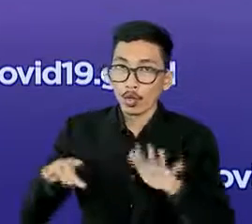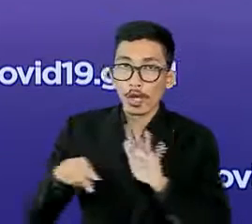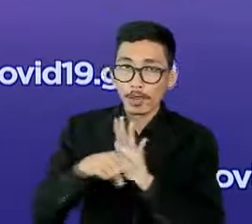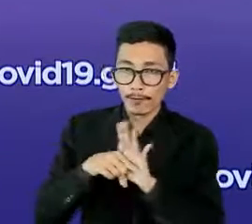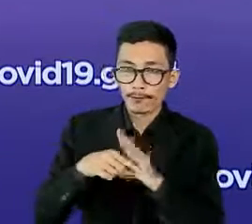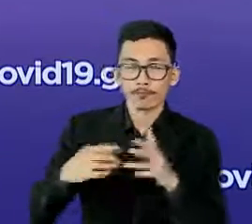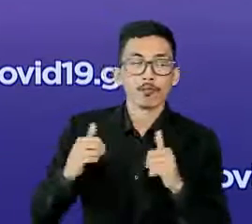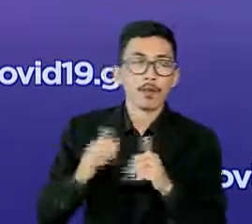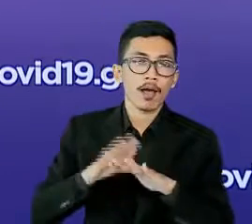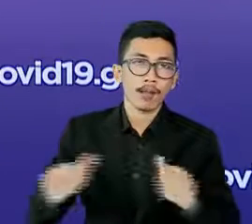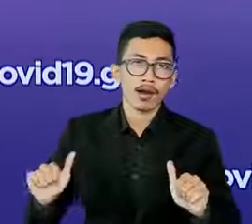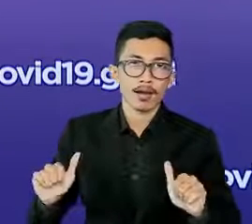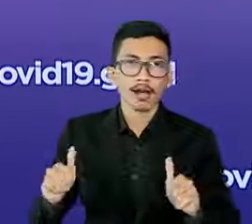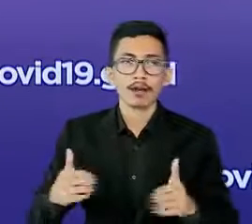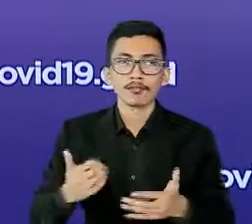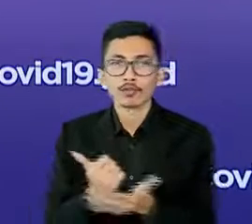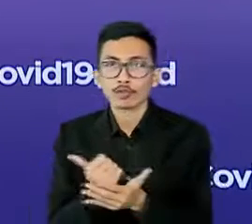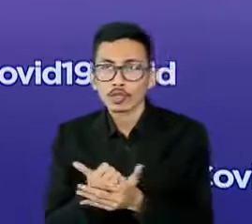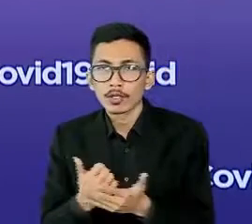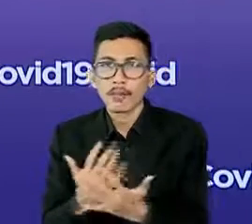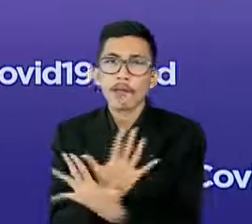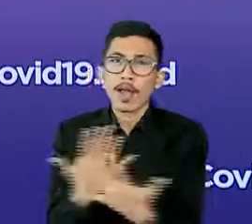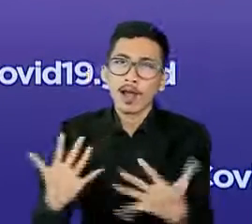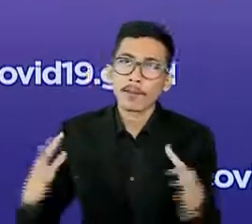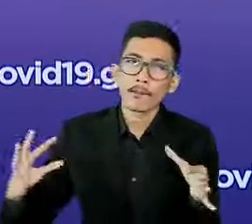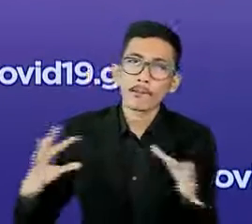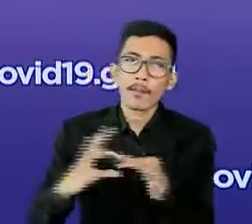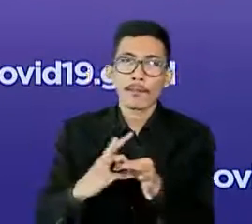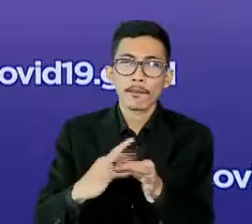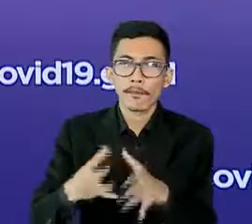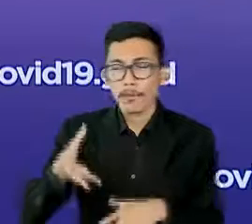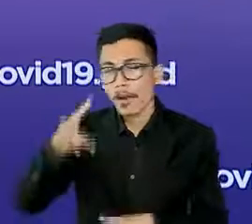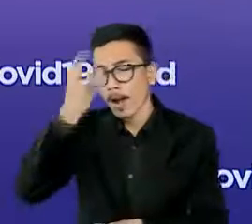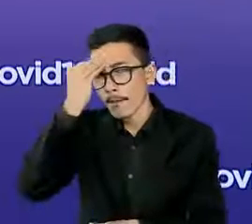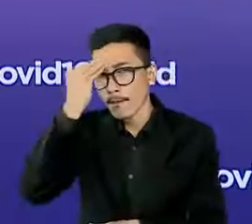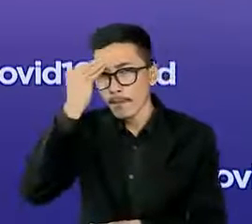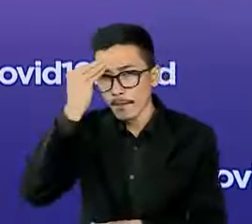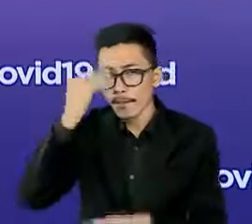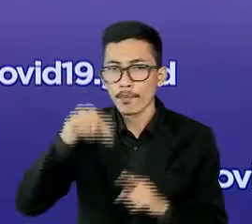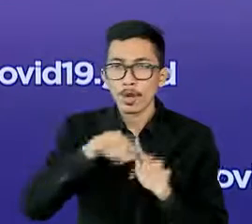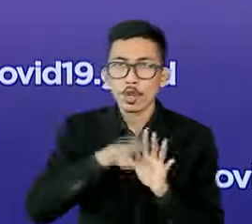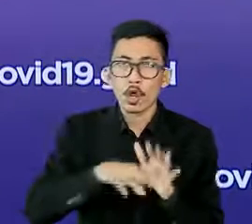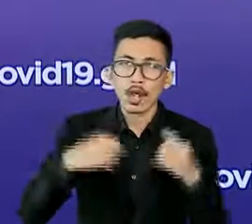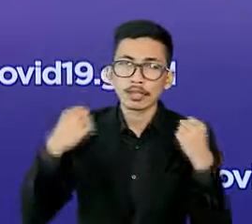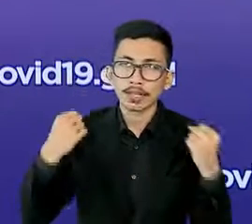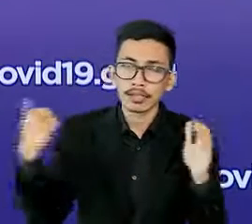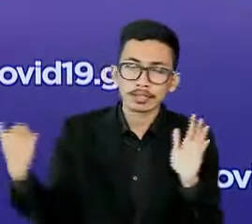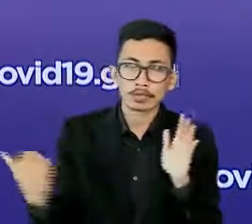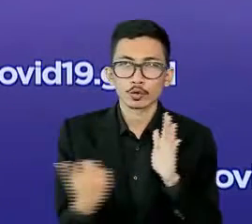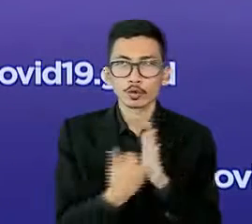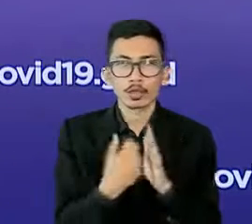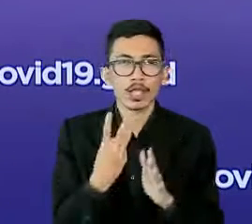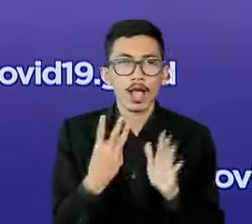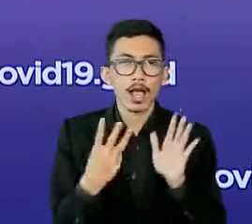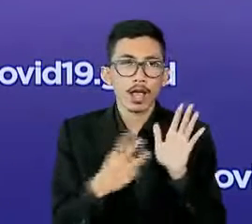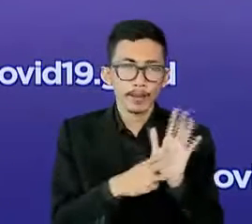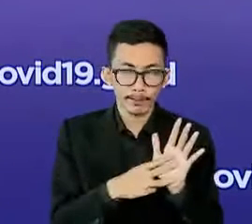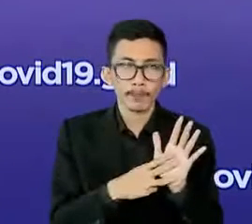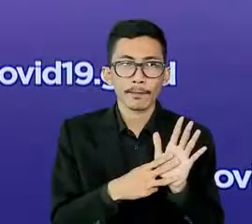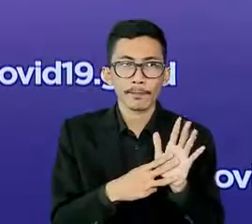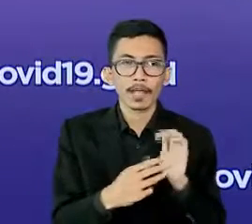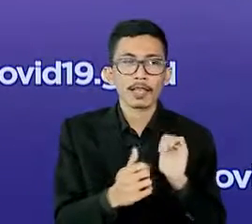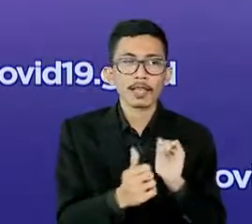a dengan baik dan masyarakat memahami akan pentingnya protokol kesehatan 3 m dan juga